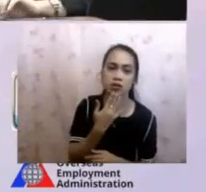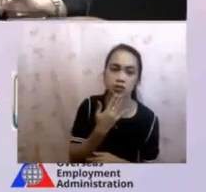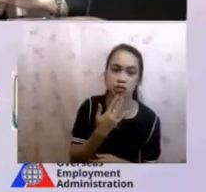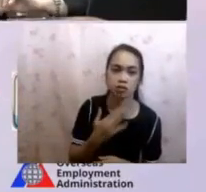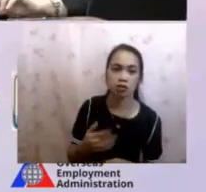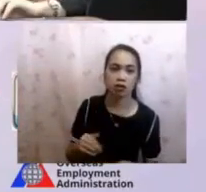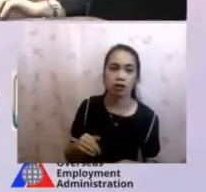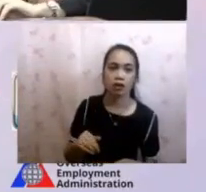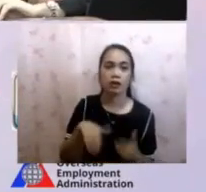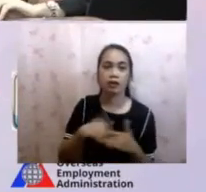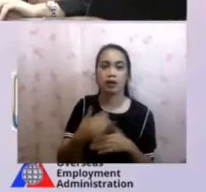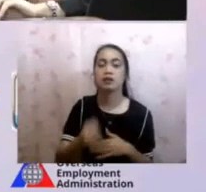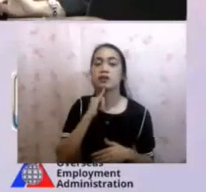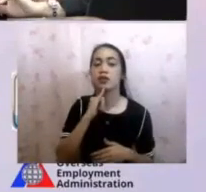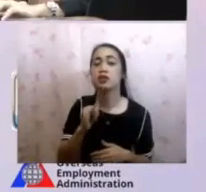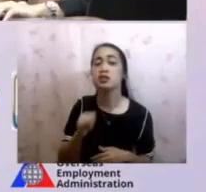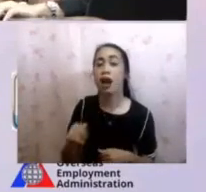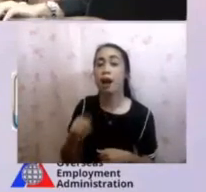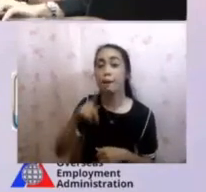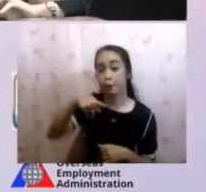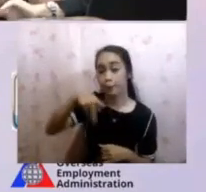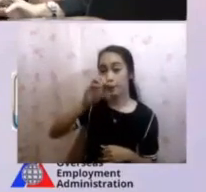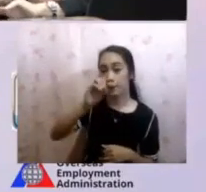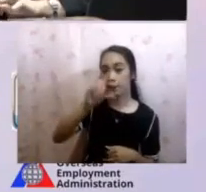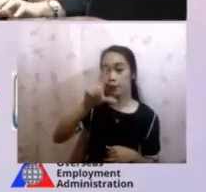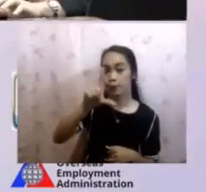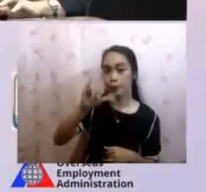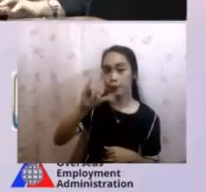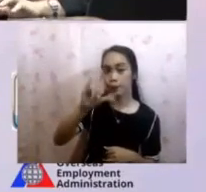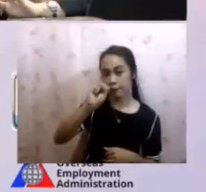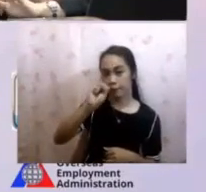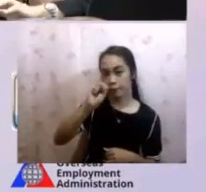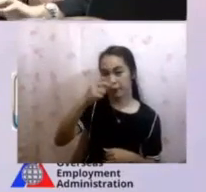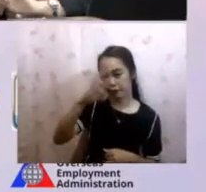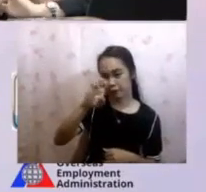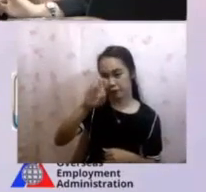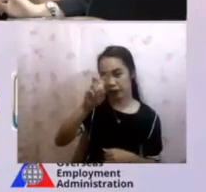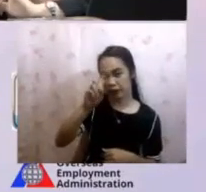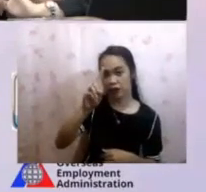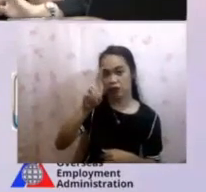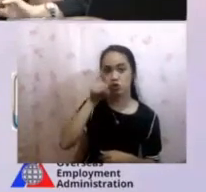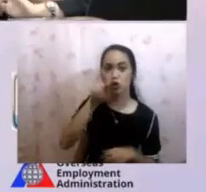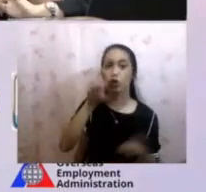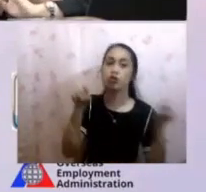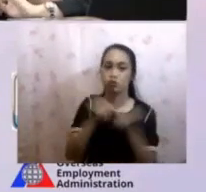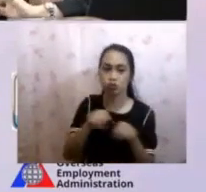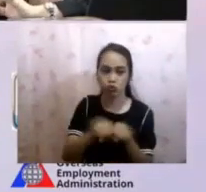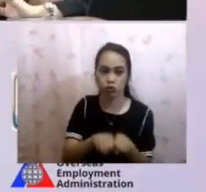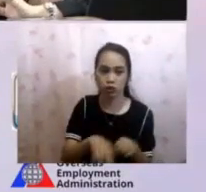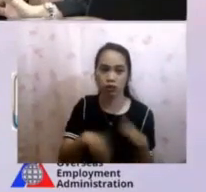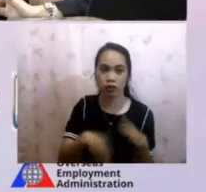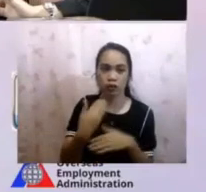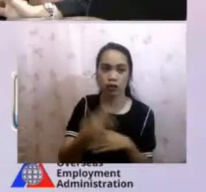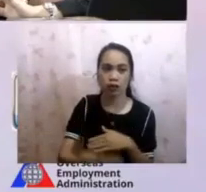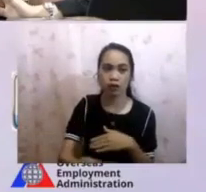additional impression po, good impression sa employer or interviewer if you are wearing polished nga shoes,